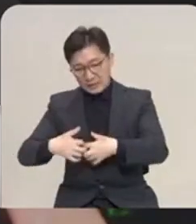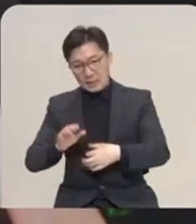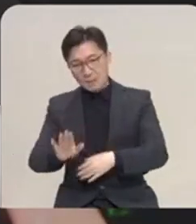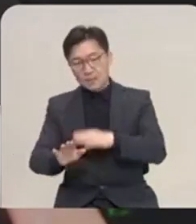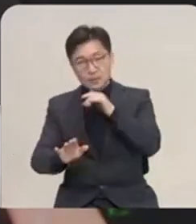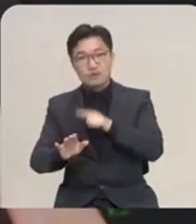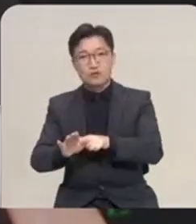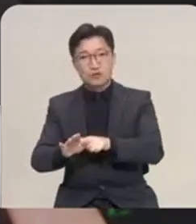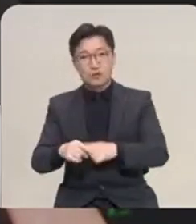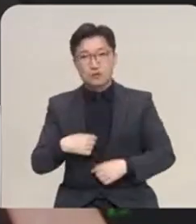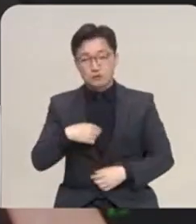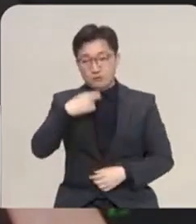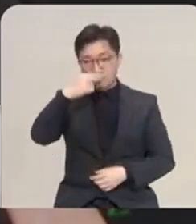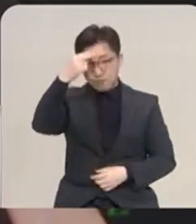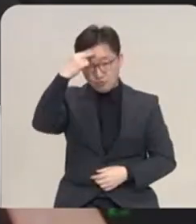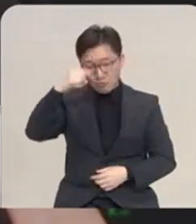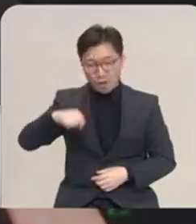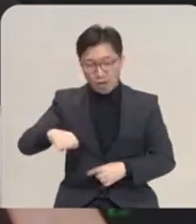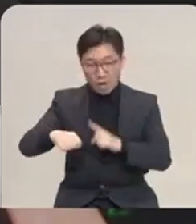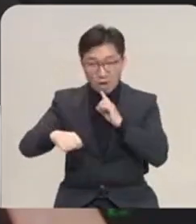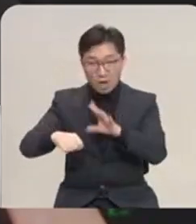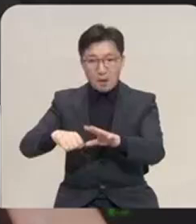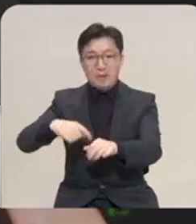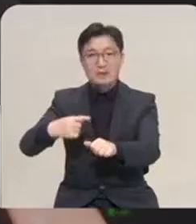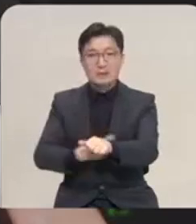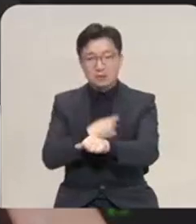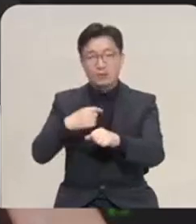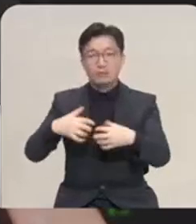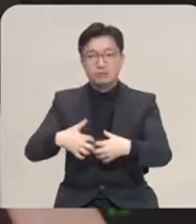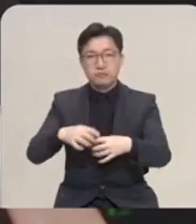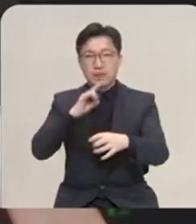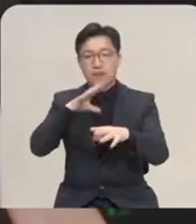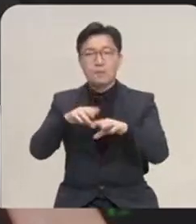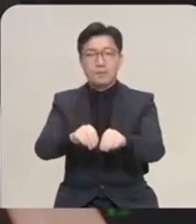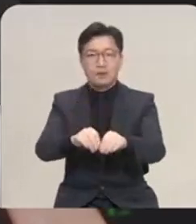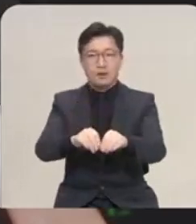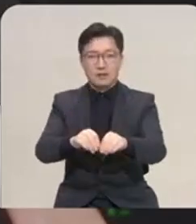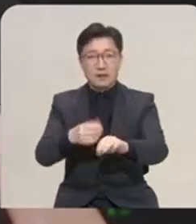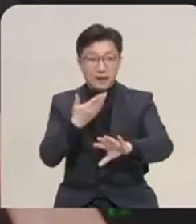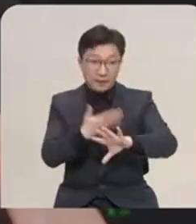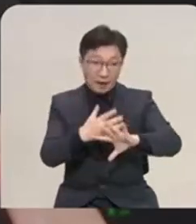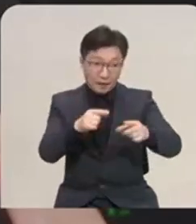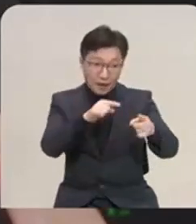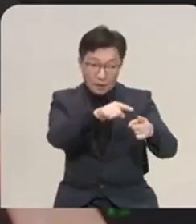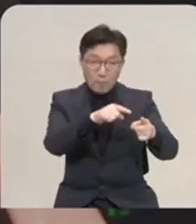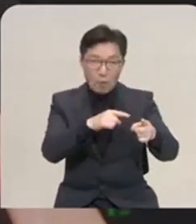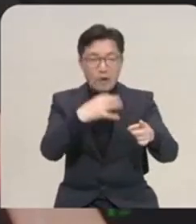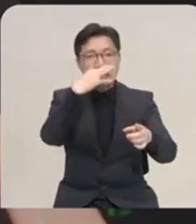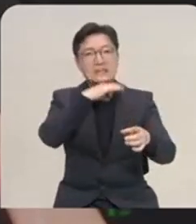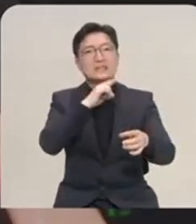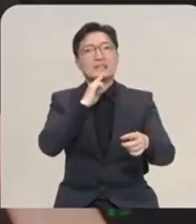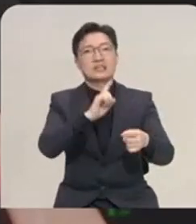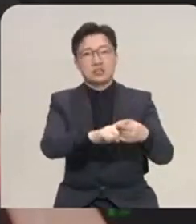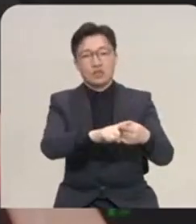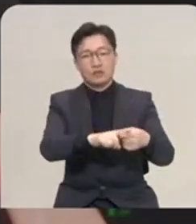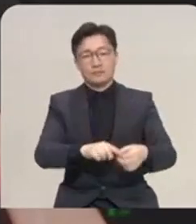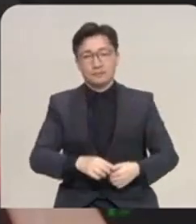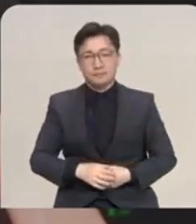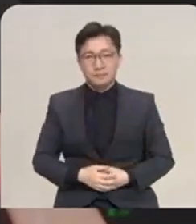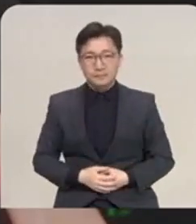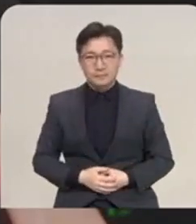마시고 운전대를 잡으면 시동에 걸리지 않는 장치로 이미 해외에서는 효과가 입증됐습니다 오정현